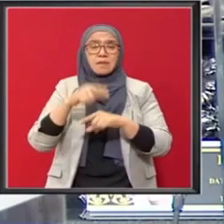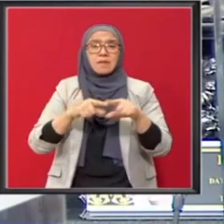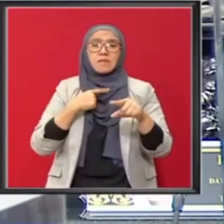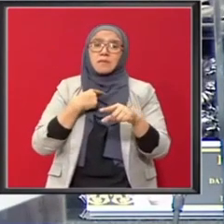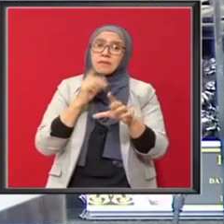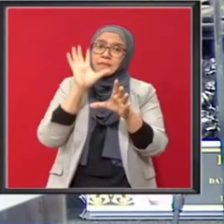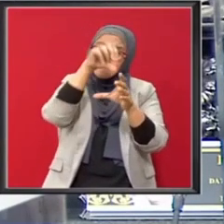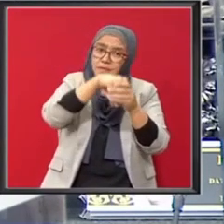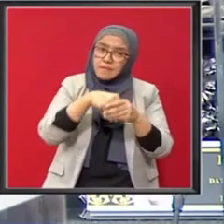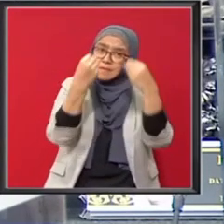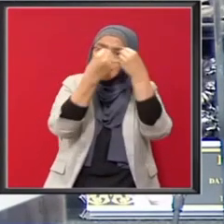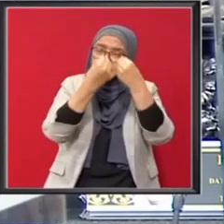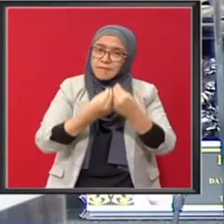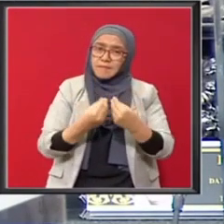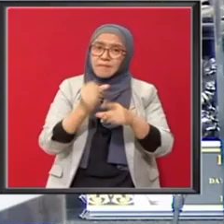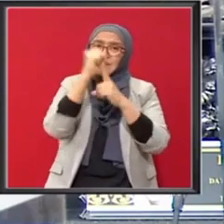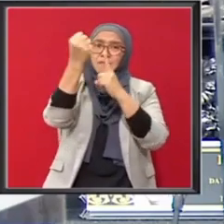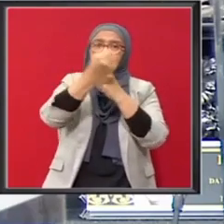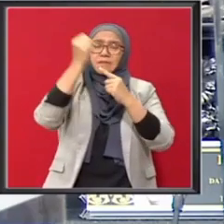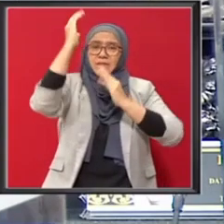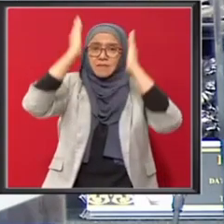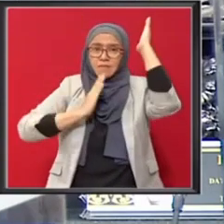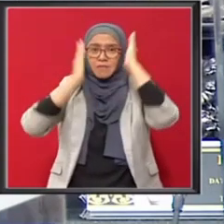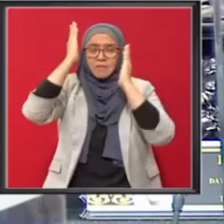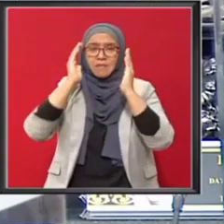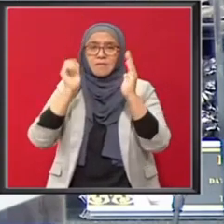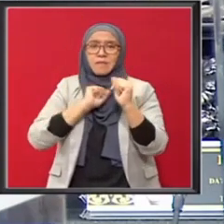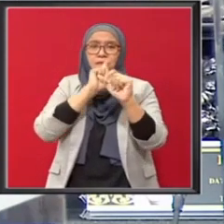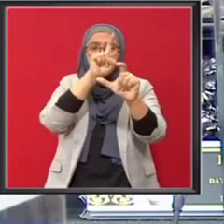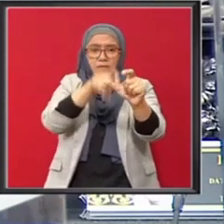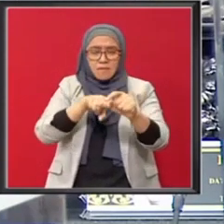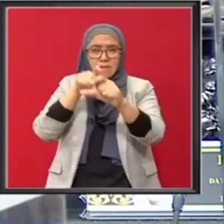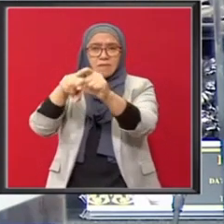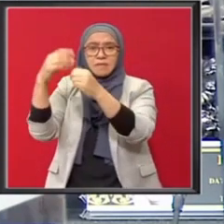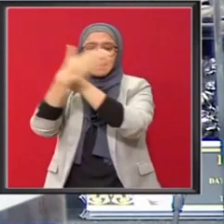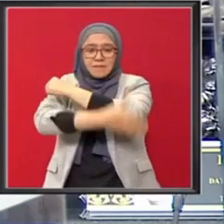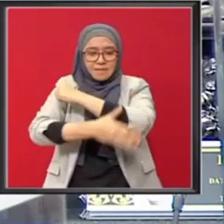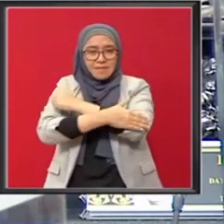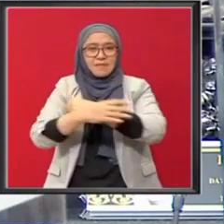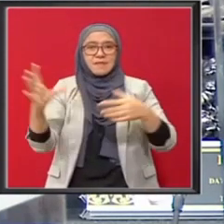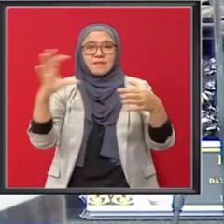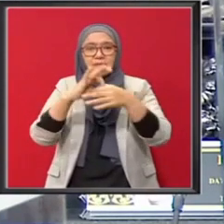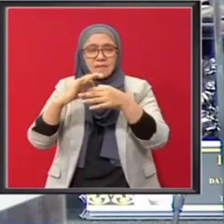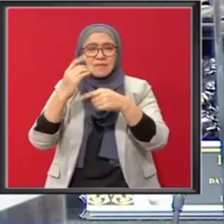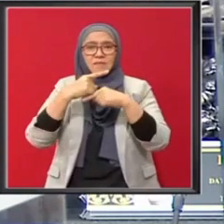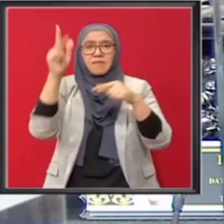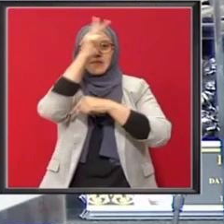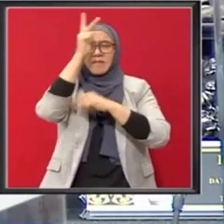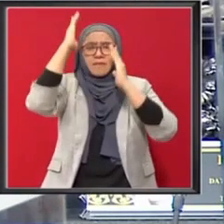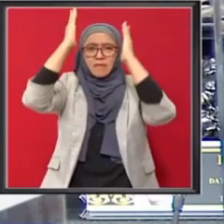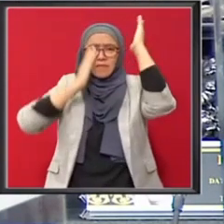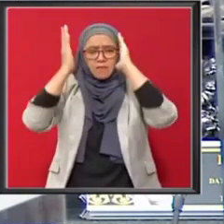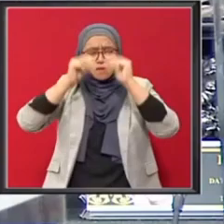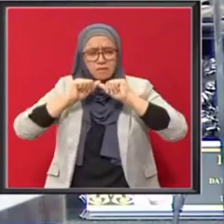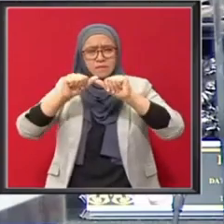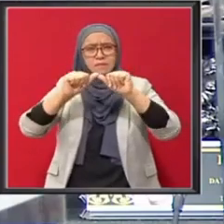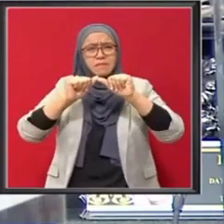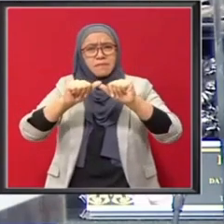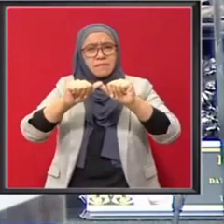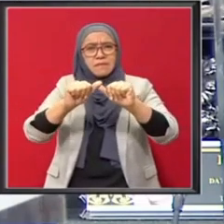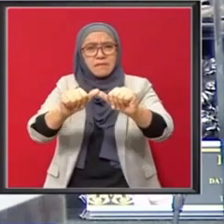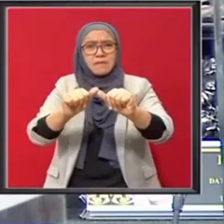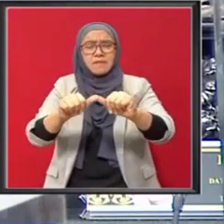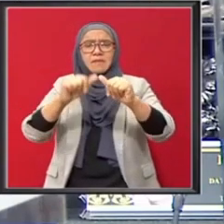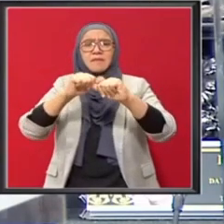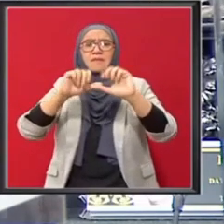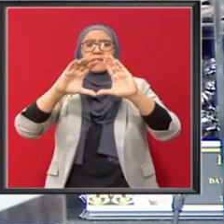Asia Barat serta hubungan-hubungan dua hal yang dengan negara-negara yang berkaitan Kerajaan Malaysia akan senantiasa menangani isu ini dengan